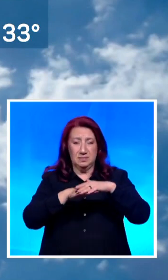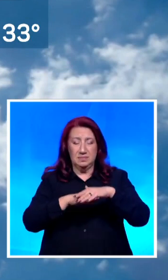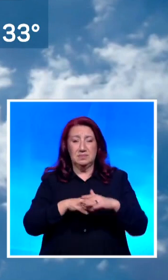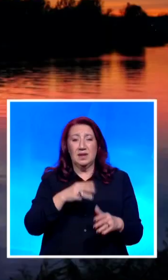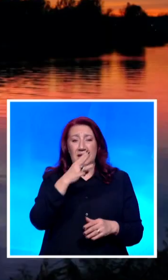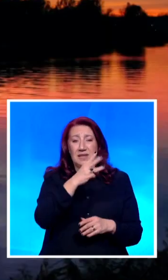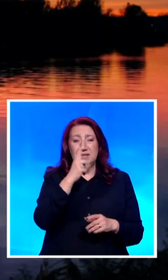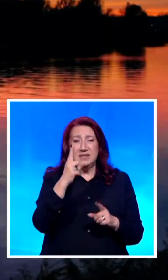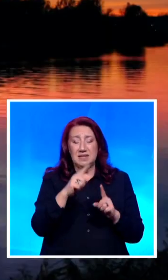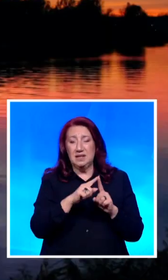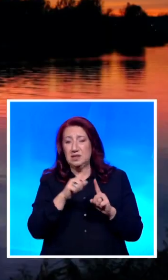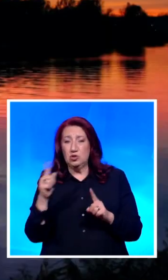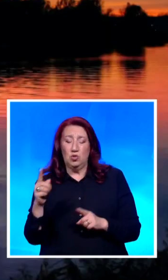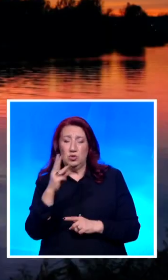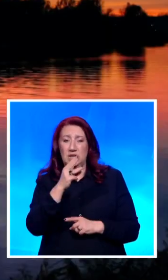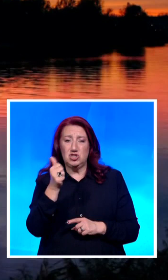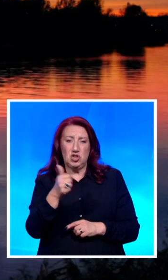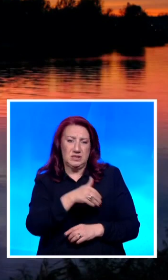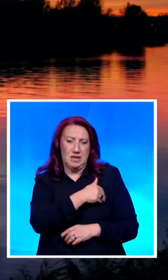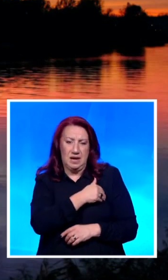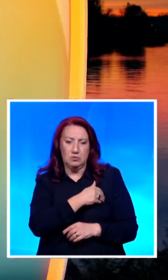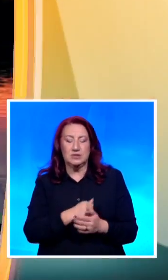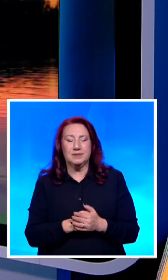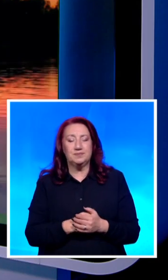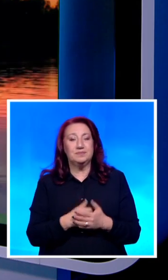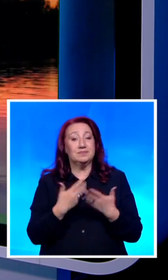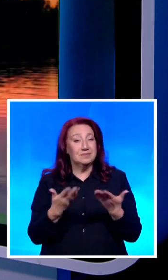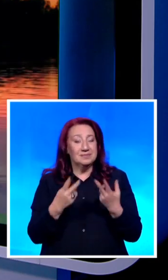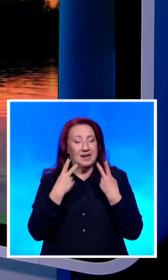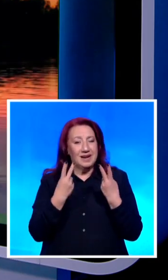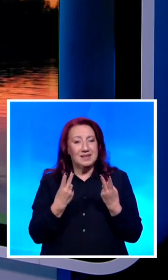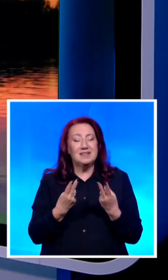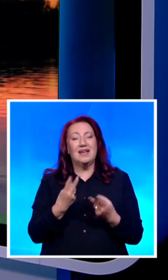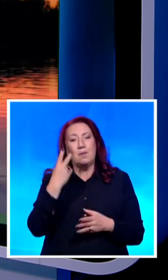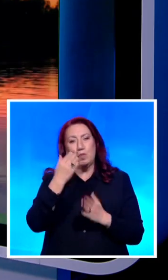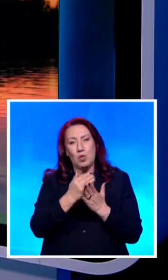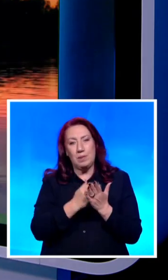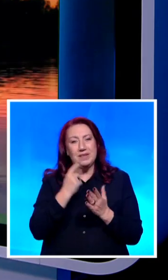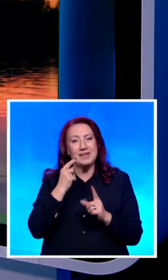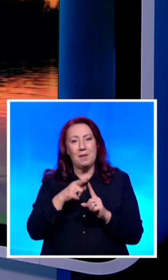31 и 36 градуса. А сега останете с BTV.